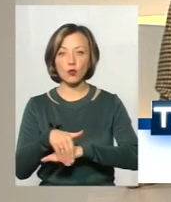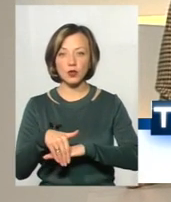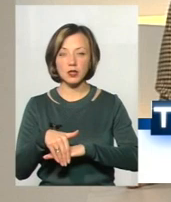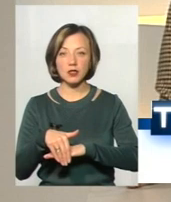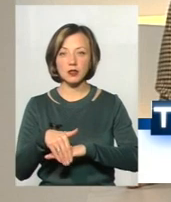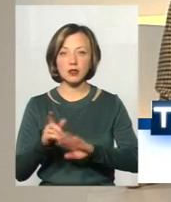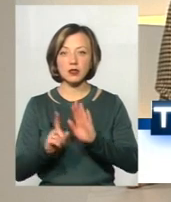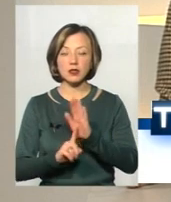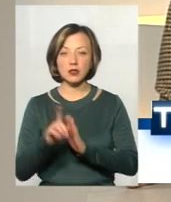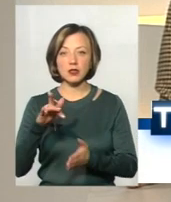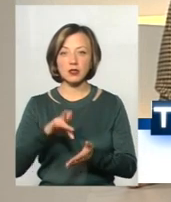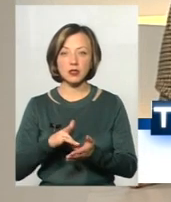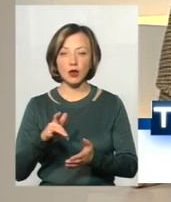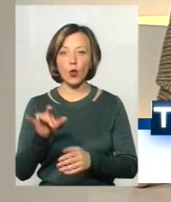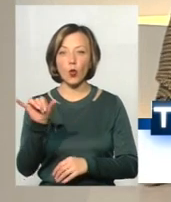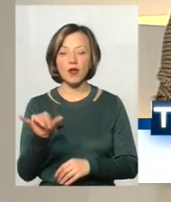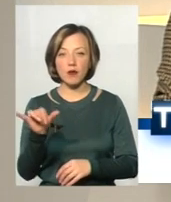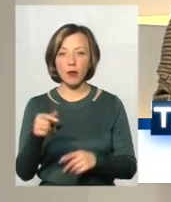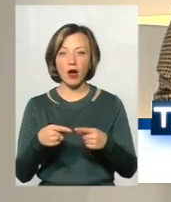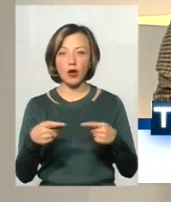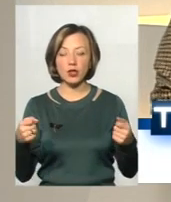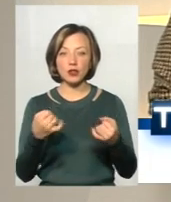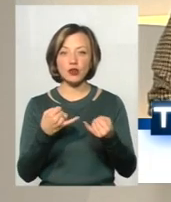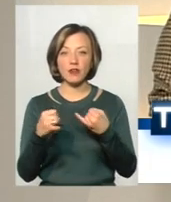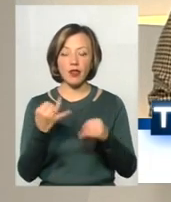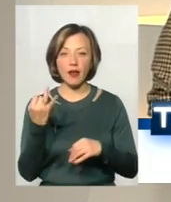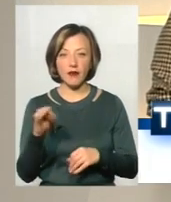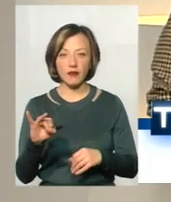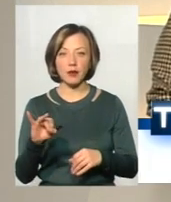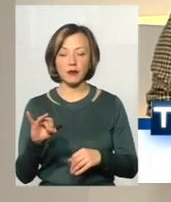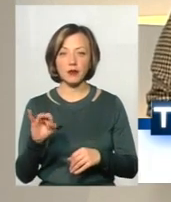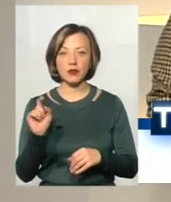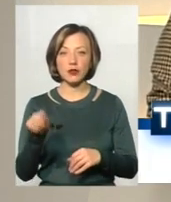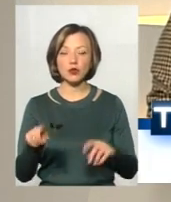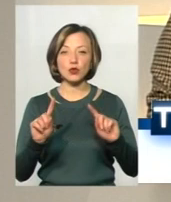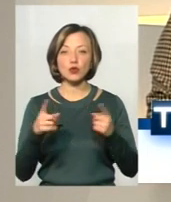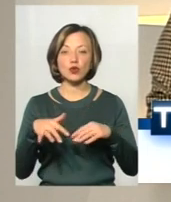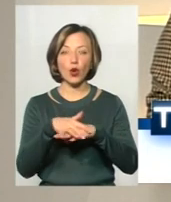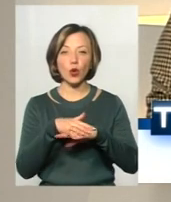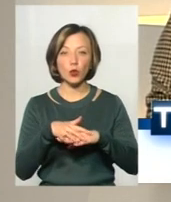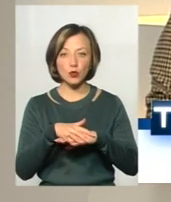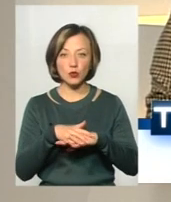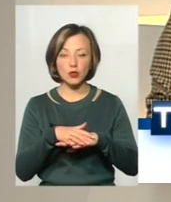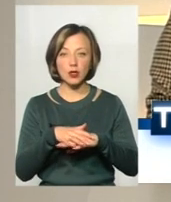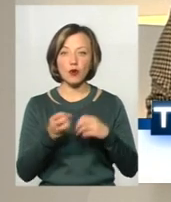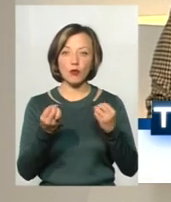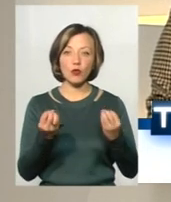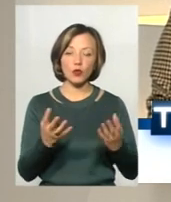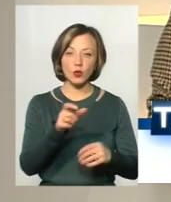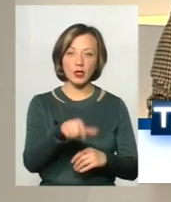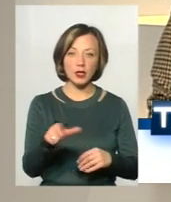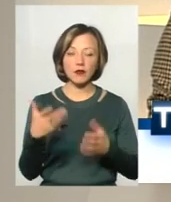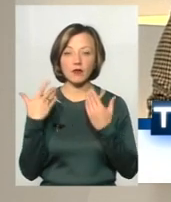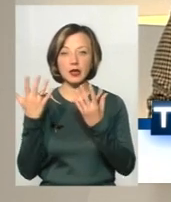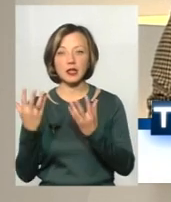вулиці, починаючи центральний універмаг і готель «Жовтневий». Там дуже людно. І в будні, і в